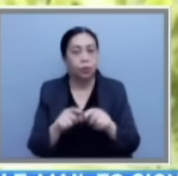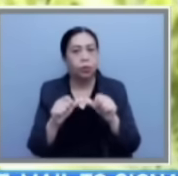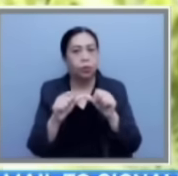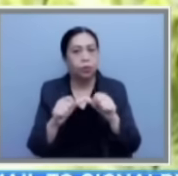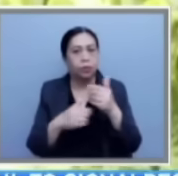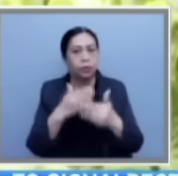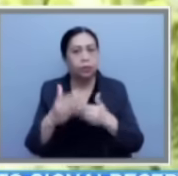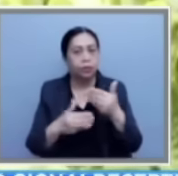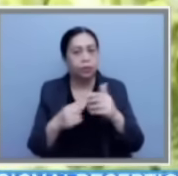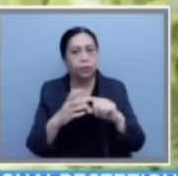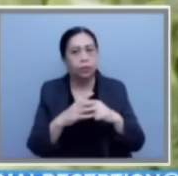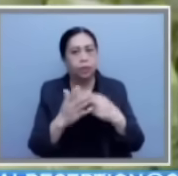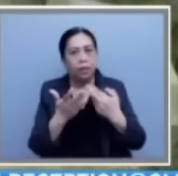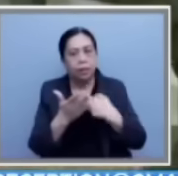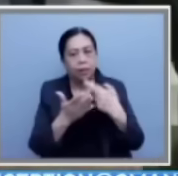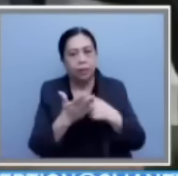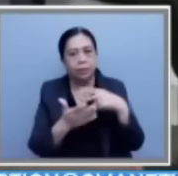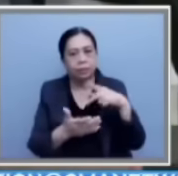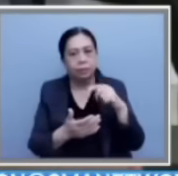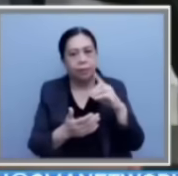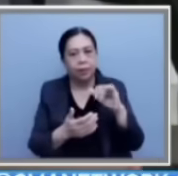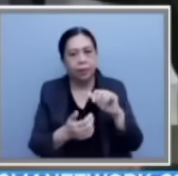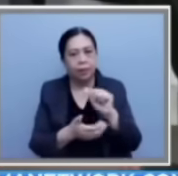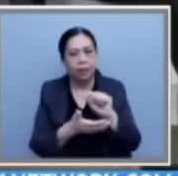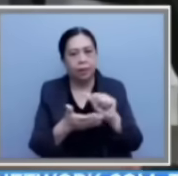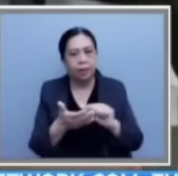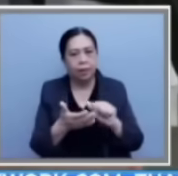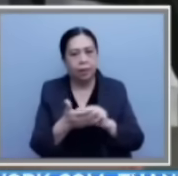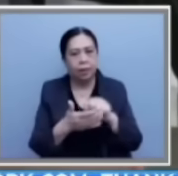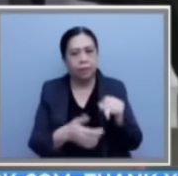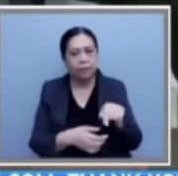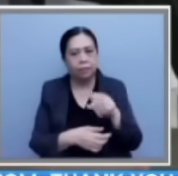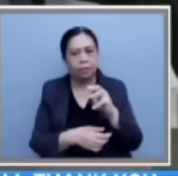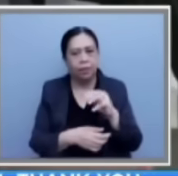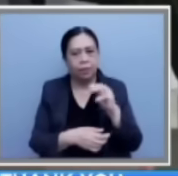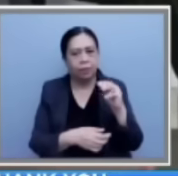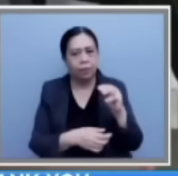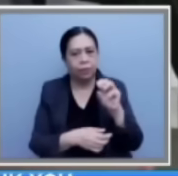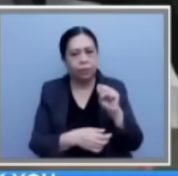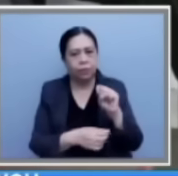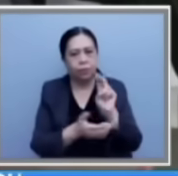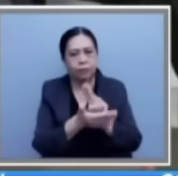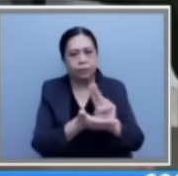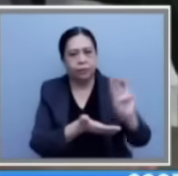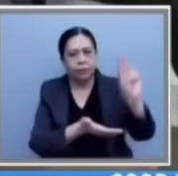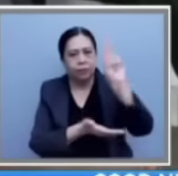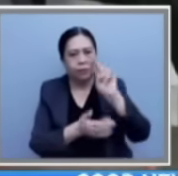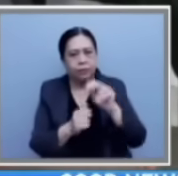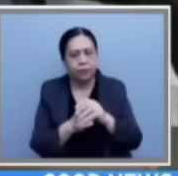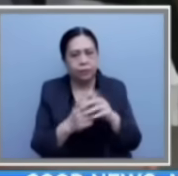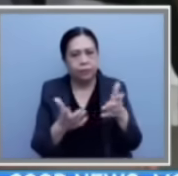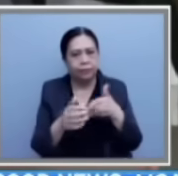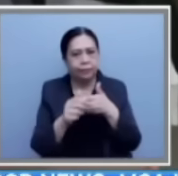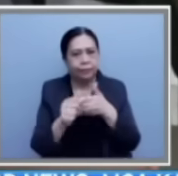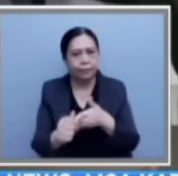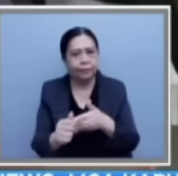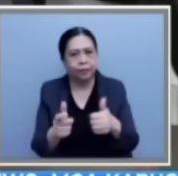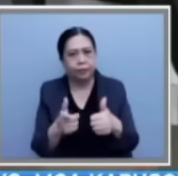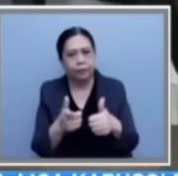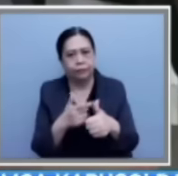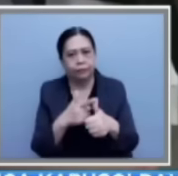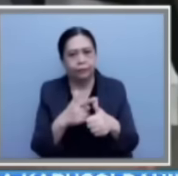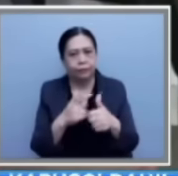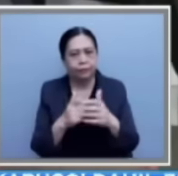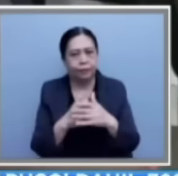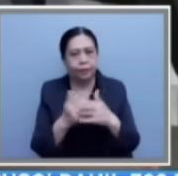pagpreserbar sa Mariano Marcos State University na pinapangunahan ng ating pangulo Ito yung kauna-unahan na rice